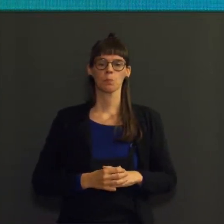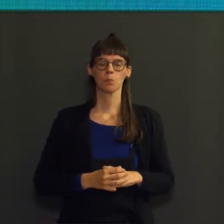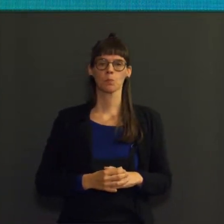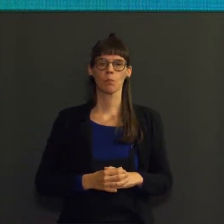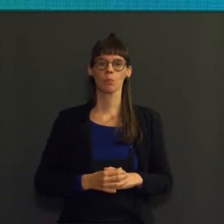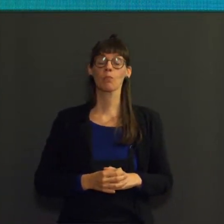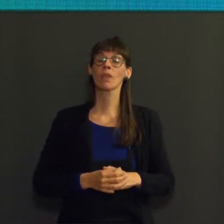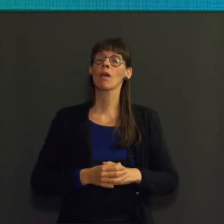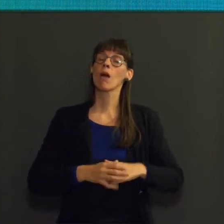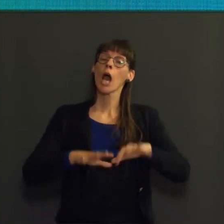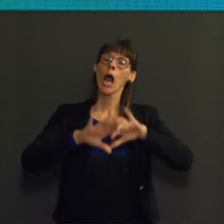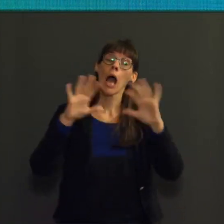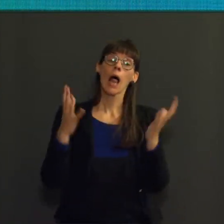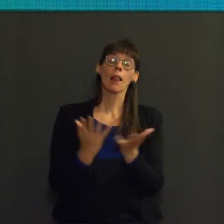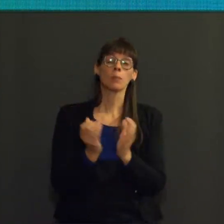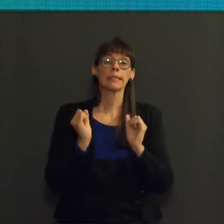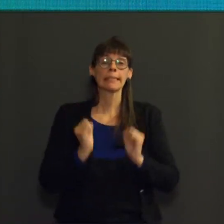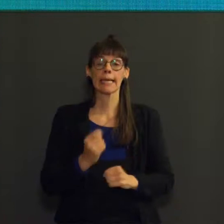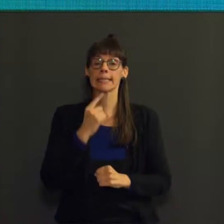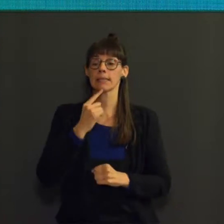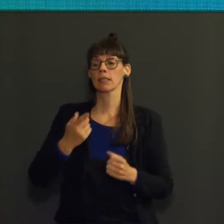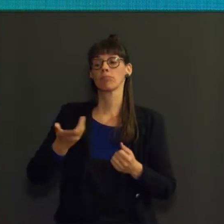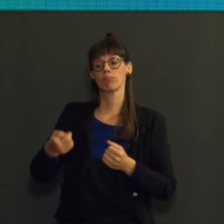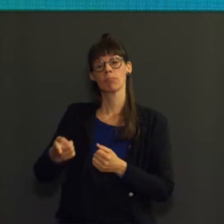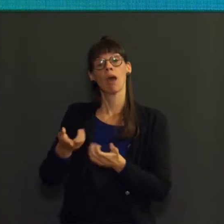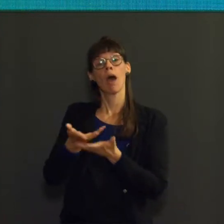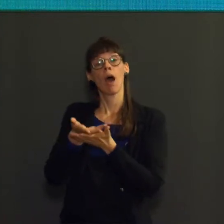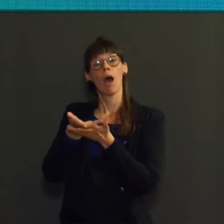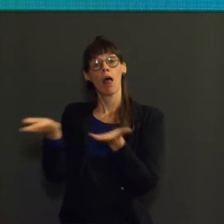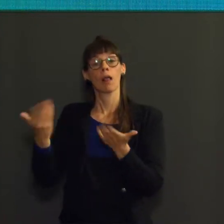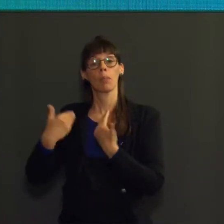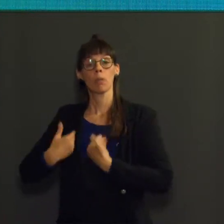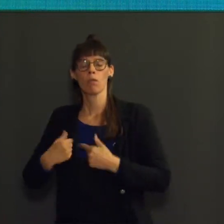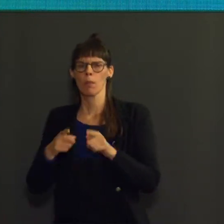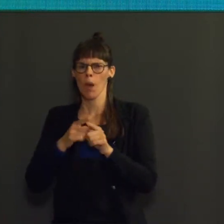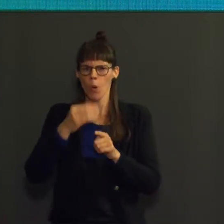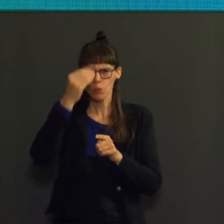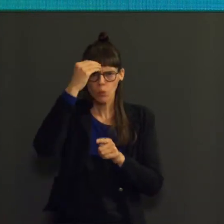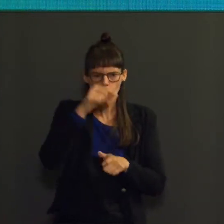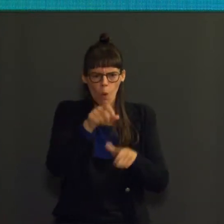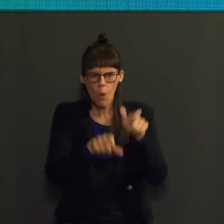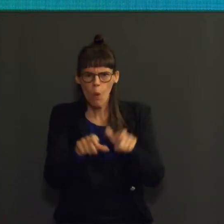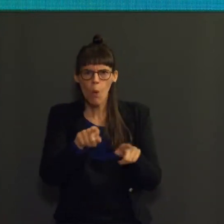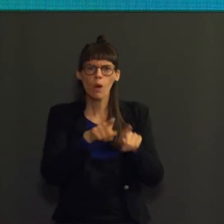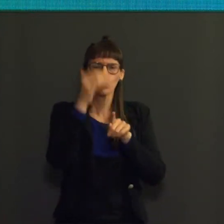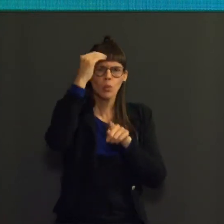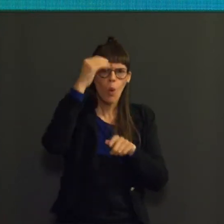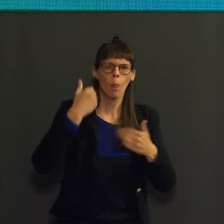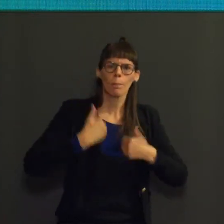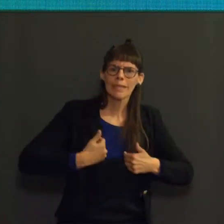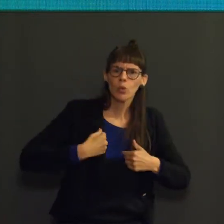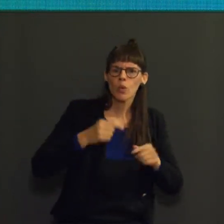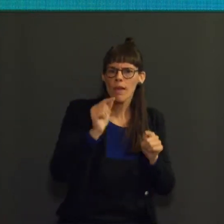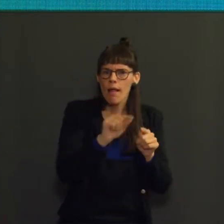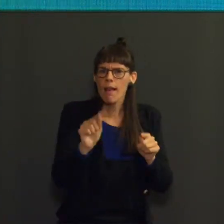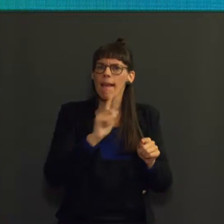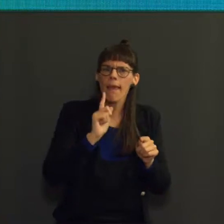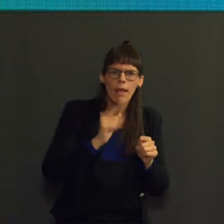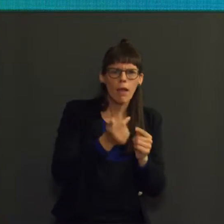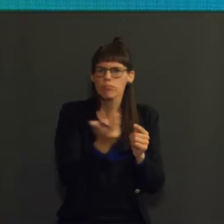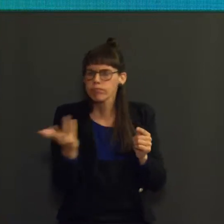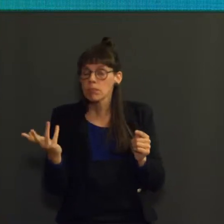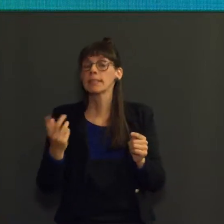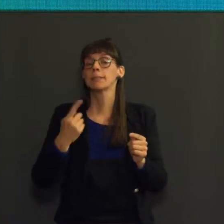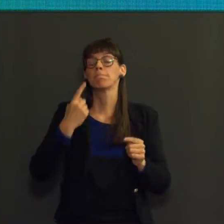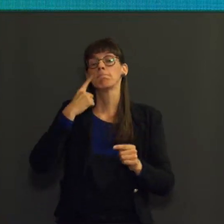Algemeen gesteld kan je stellen dat in de algemene bevolking, maar ook bij scholieren en ook bij het schoolpersoneel, we zien dat in